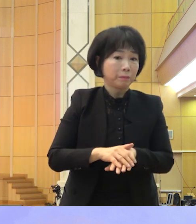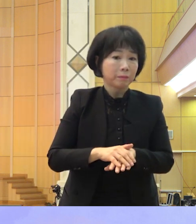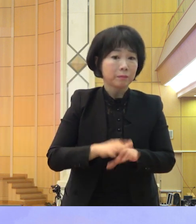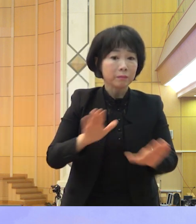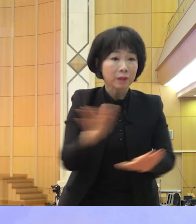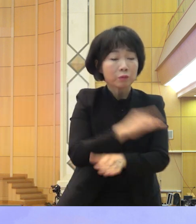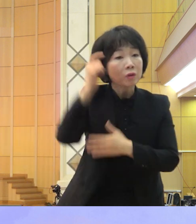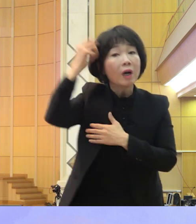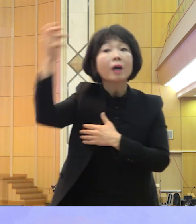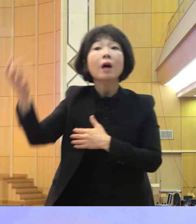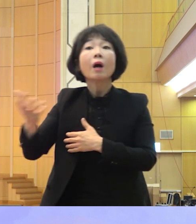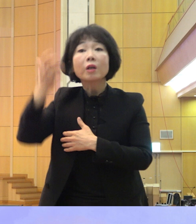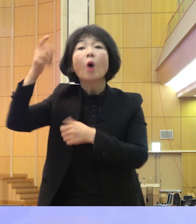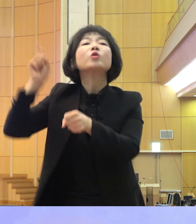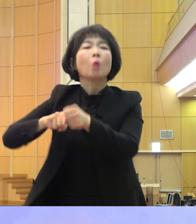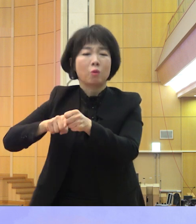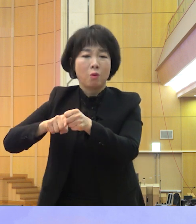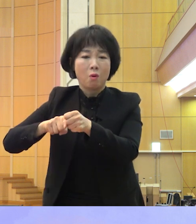영에 있고